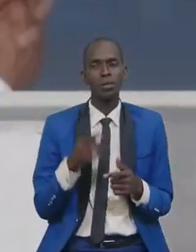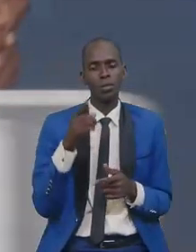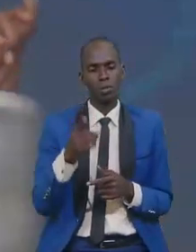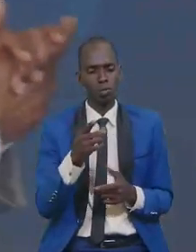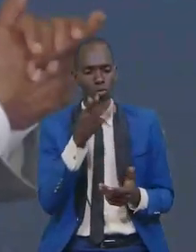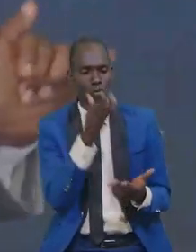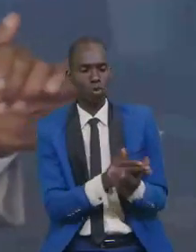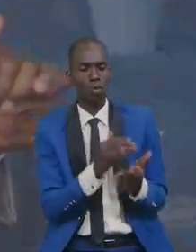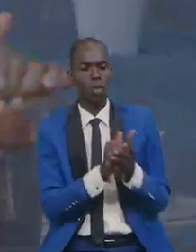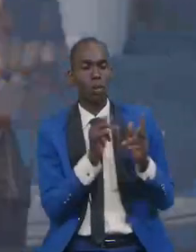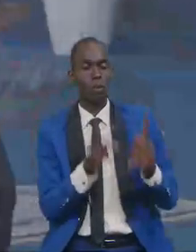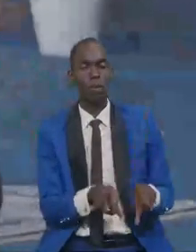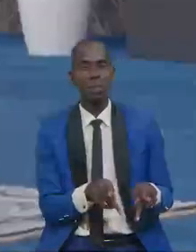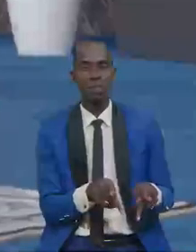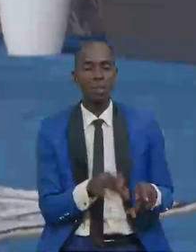et vous l'arrêtez,